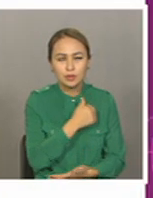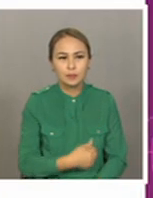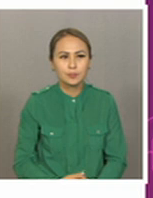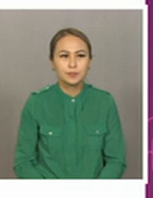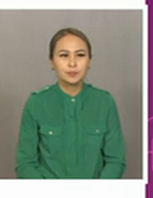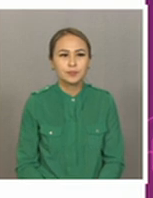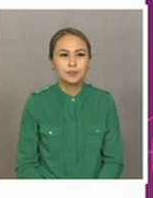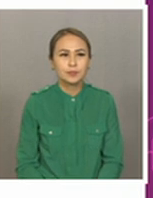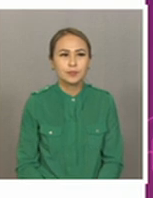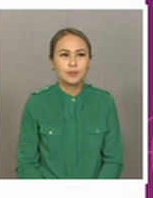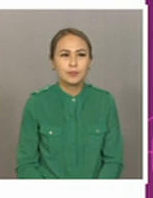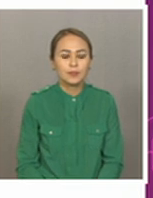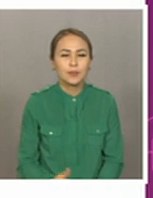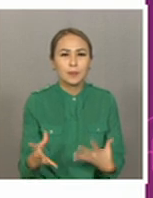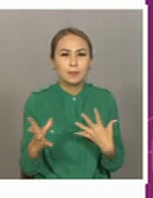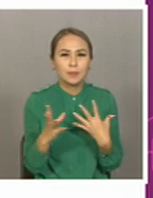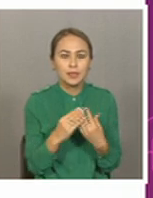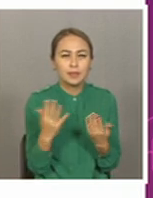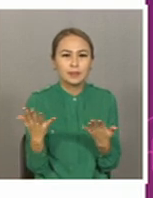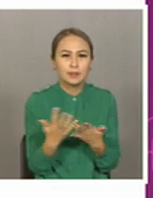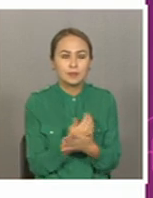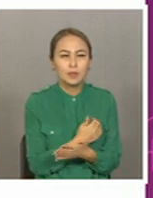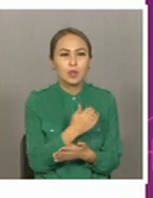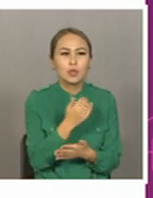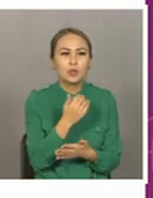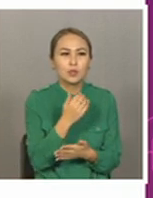Қане бірге табайық. Соғып,